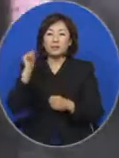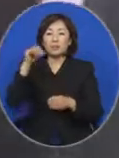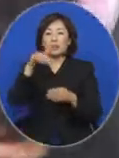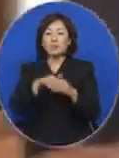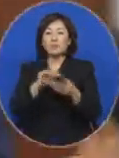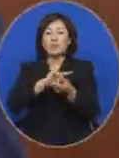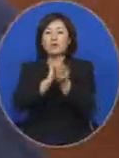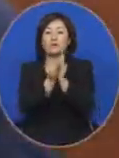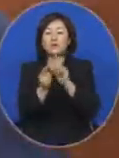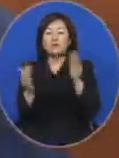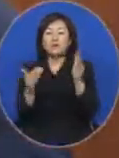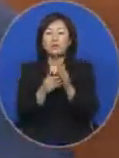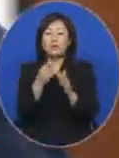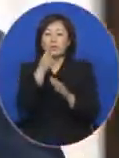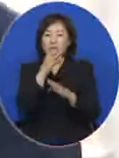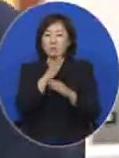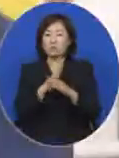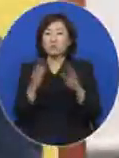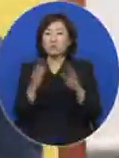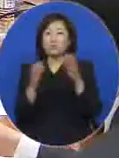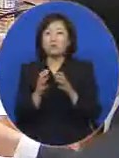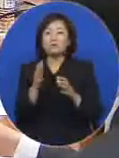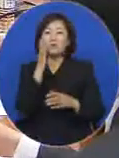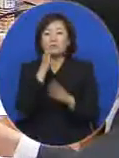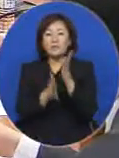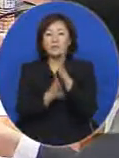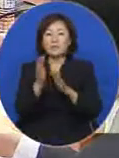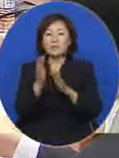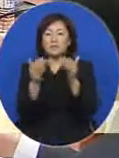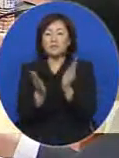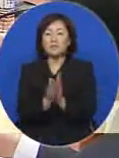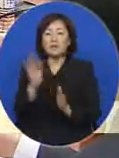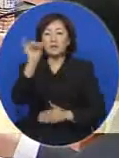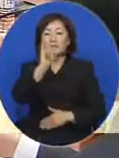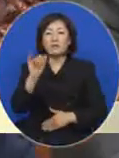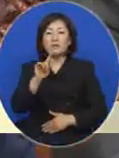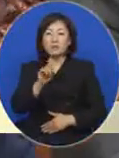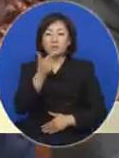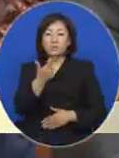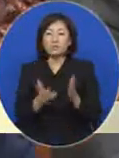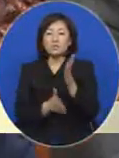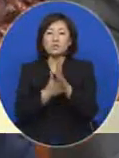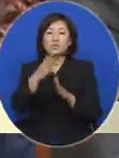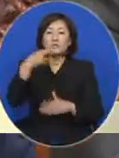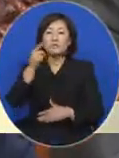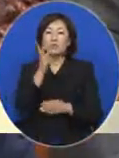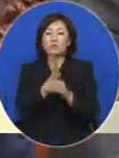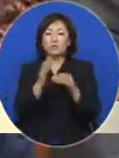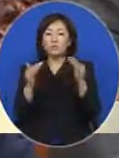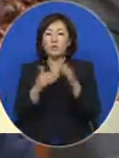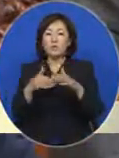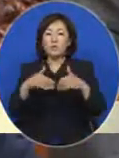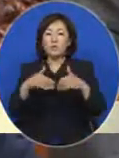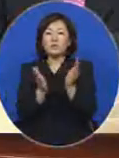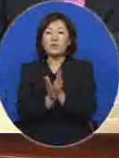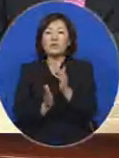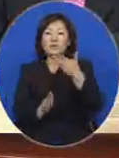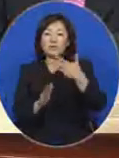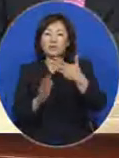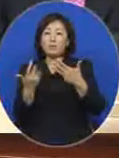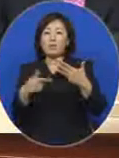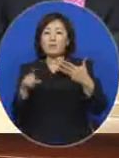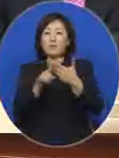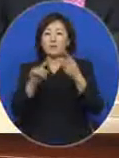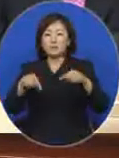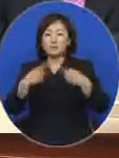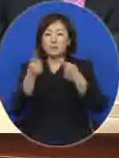전환하겠습니다. 민주통합당 울산시당은 오는 20일 전국 16개 시도당 가운데 처음으로 당권주자 8명이 모두